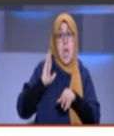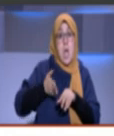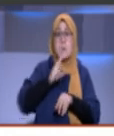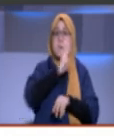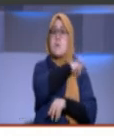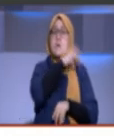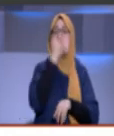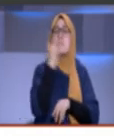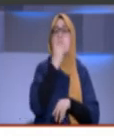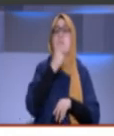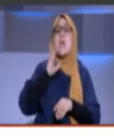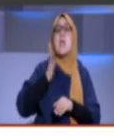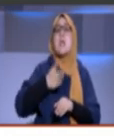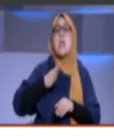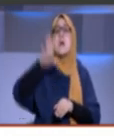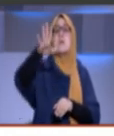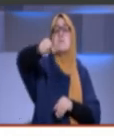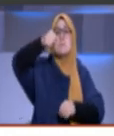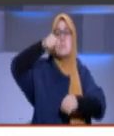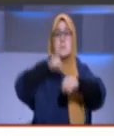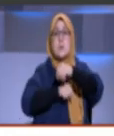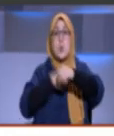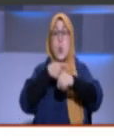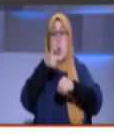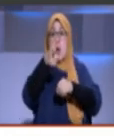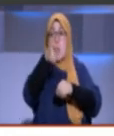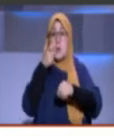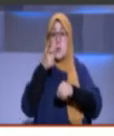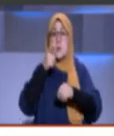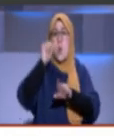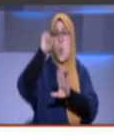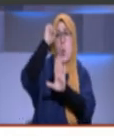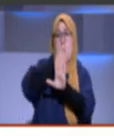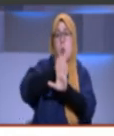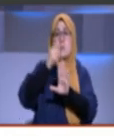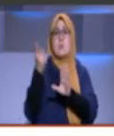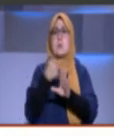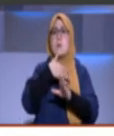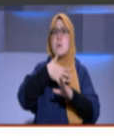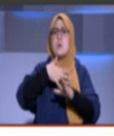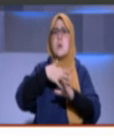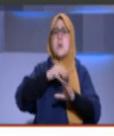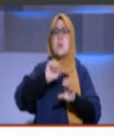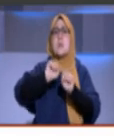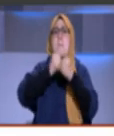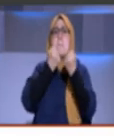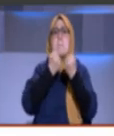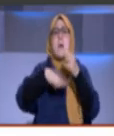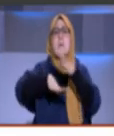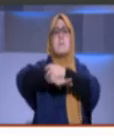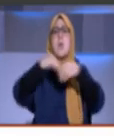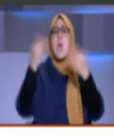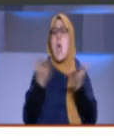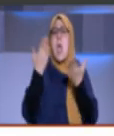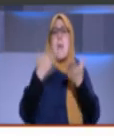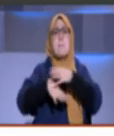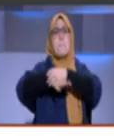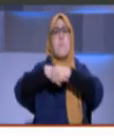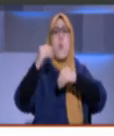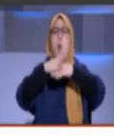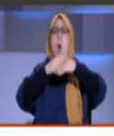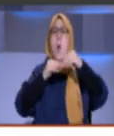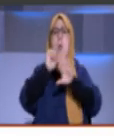الأمنية أنها تحرمها من أنها تنفذ أي عمل من قائمة المخططات اللي كانت بتشتغلها. طب سيادة